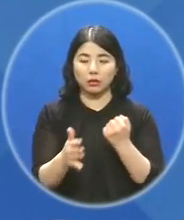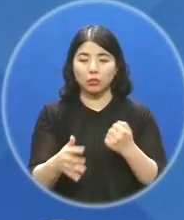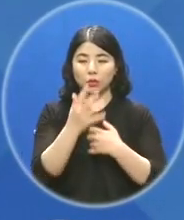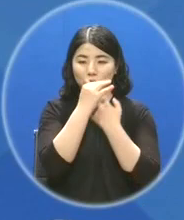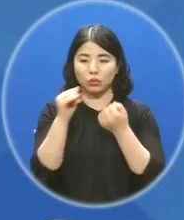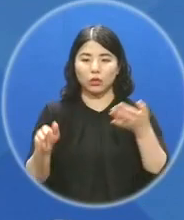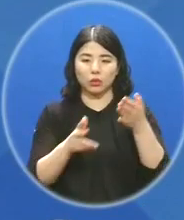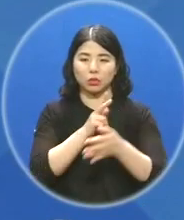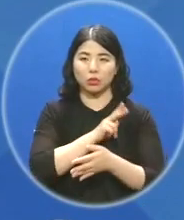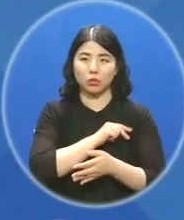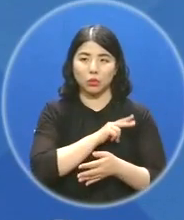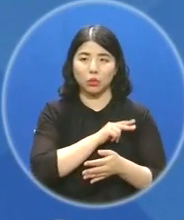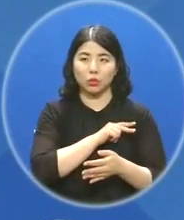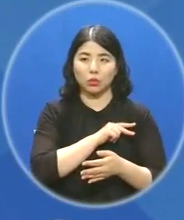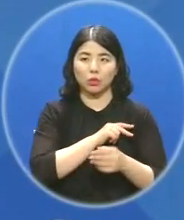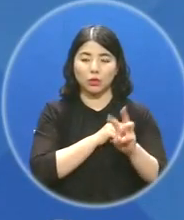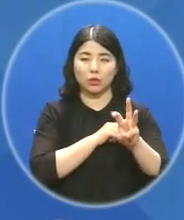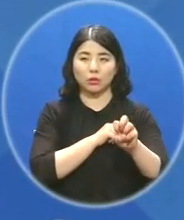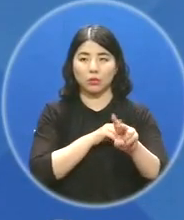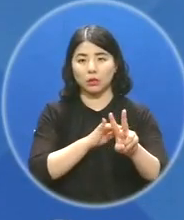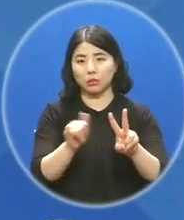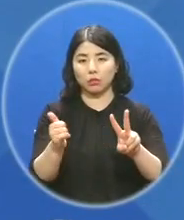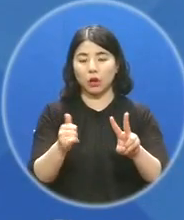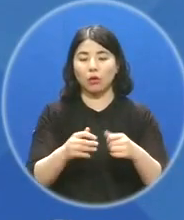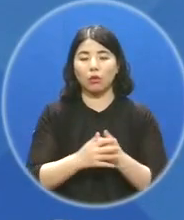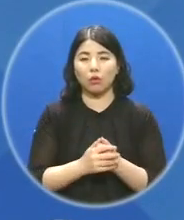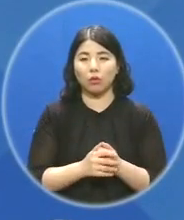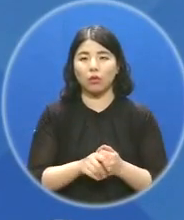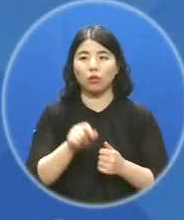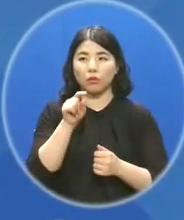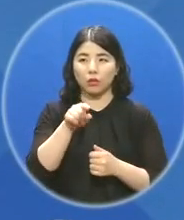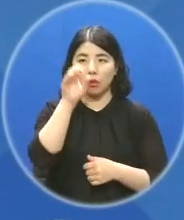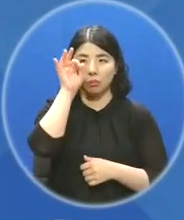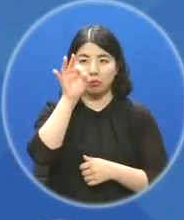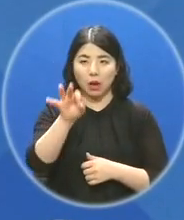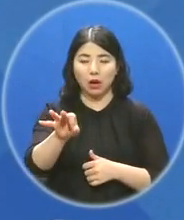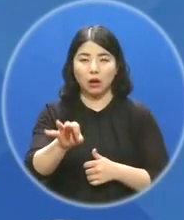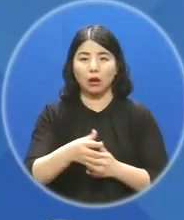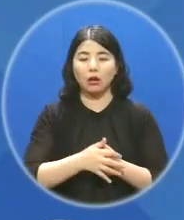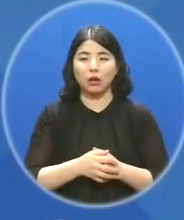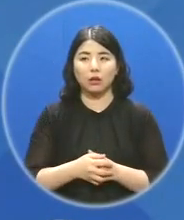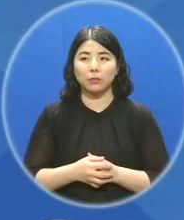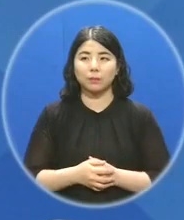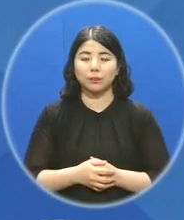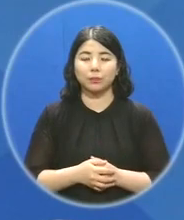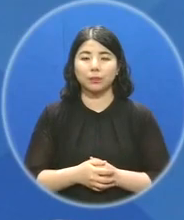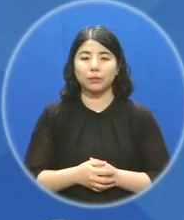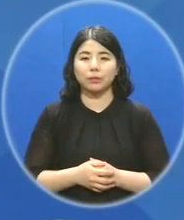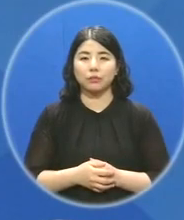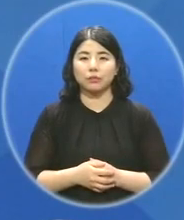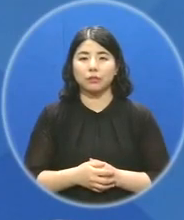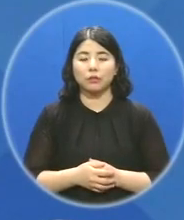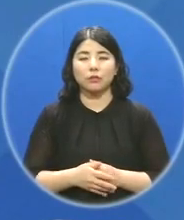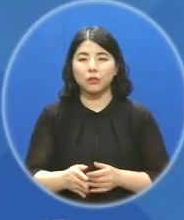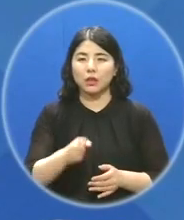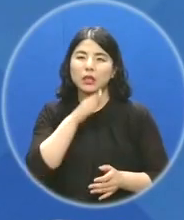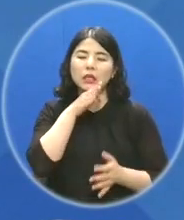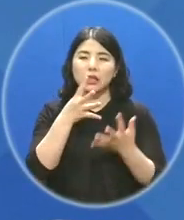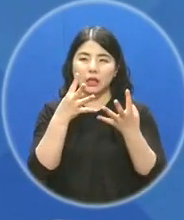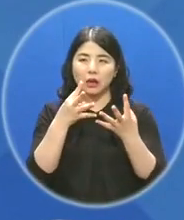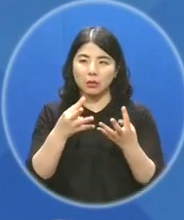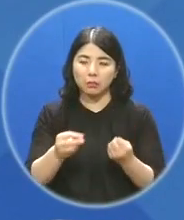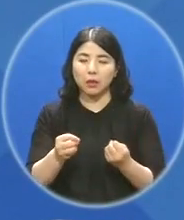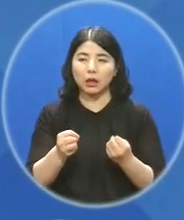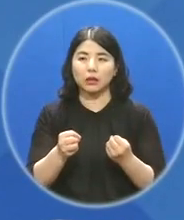충북 도의원님들이 32분입니다. 그러니까 이것도 그 보면은 정말 굉장히 많은